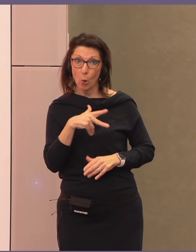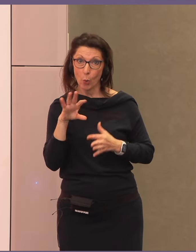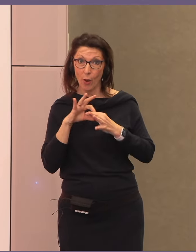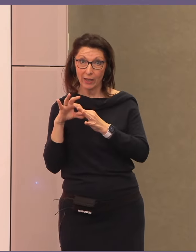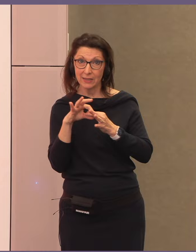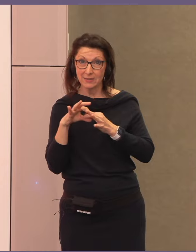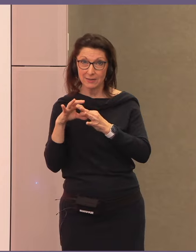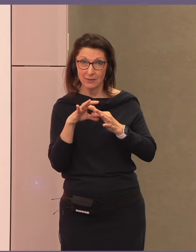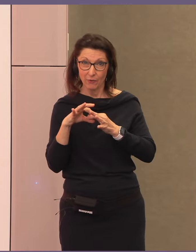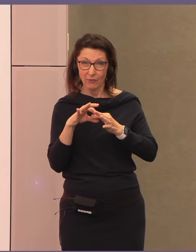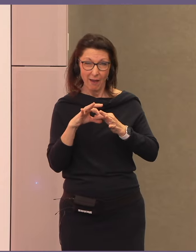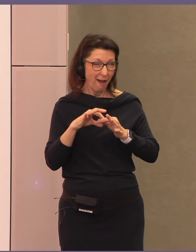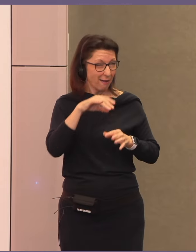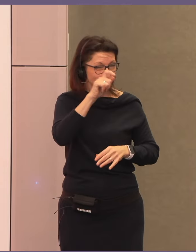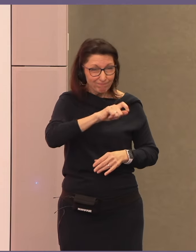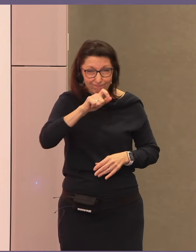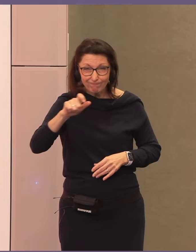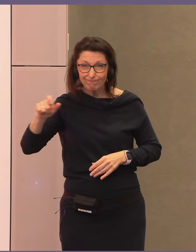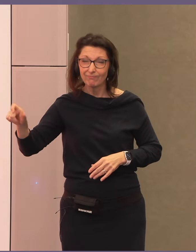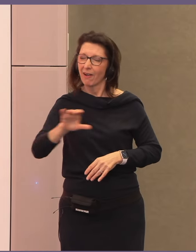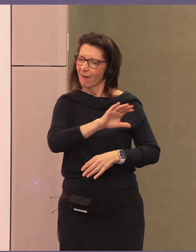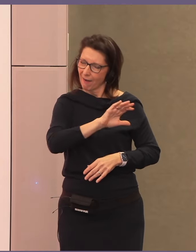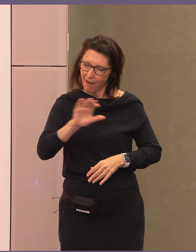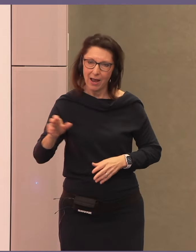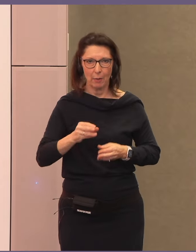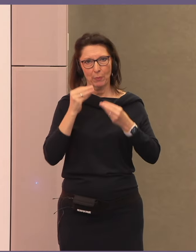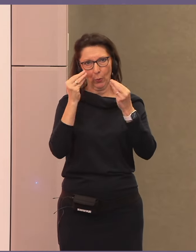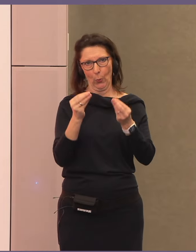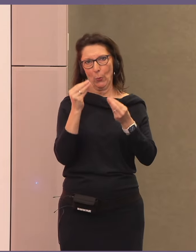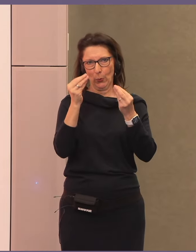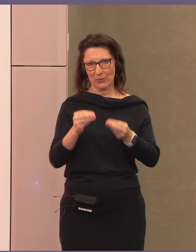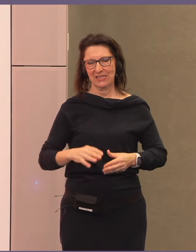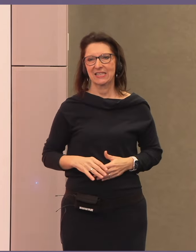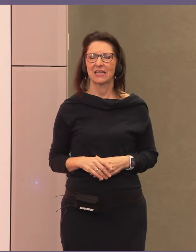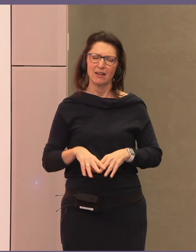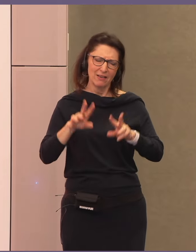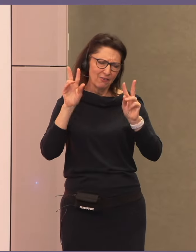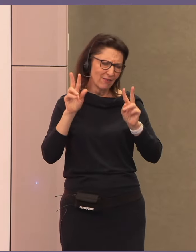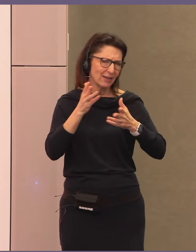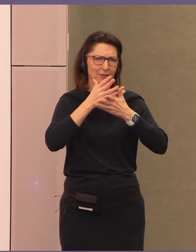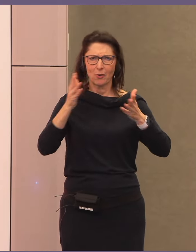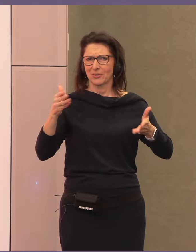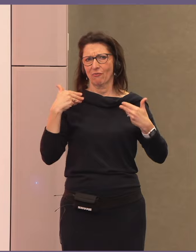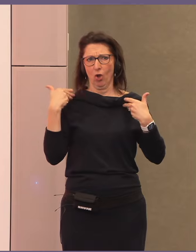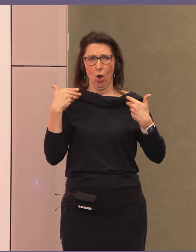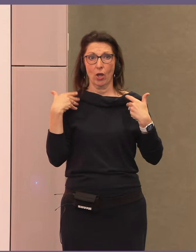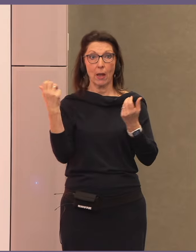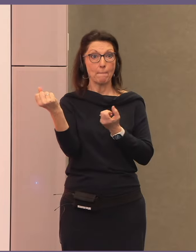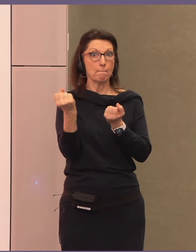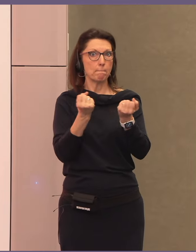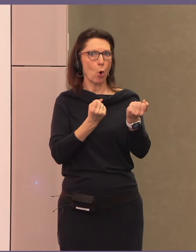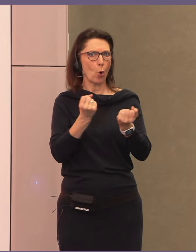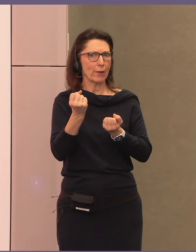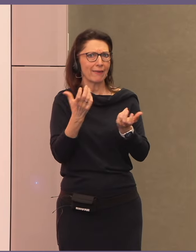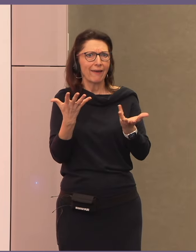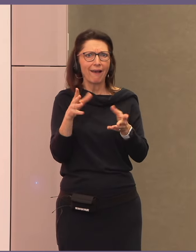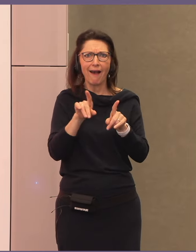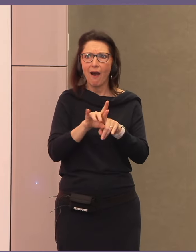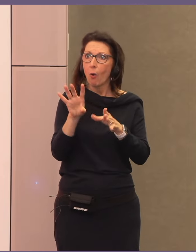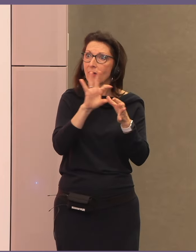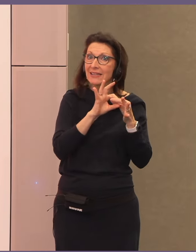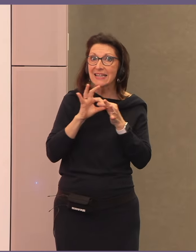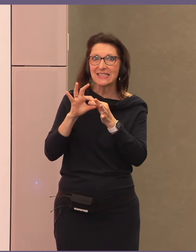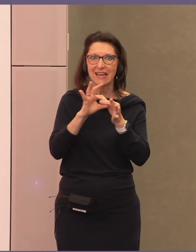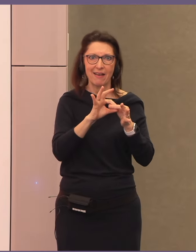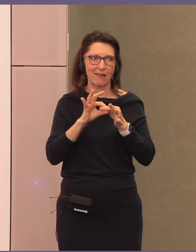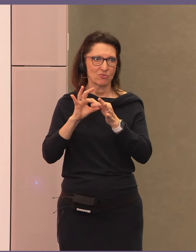-Organisationen, die heute hier sind, begrüßen. Und es ist wirklich eine Freude, dass es so einen politischen und auch gesellschaftlichen Rückhalt